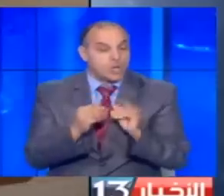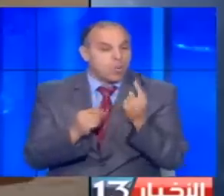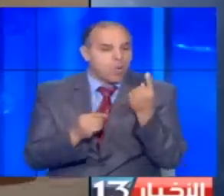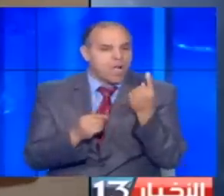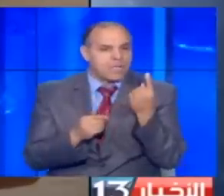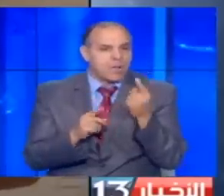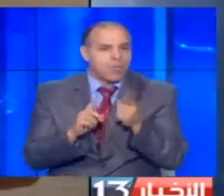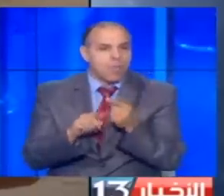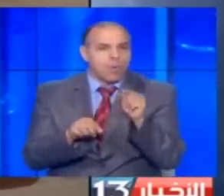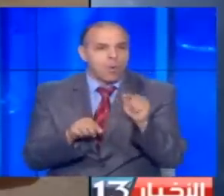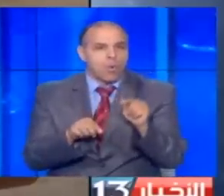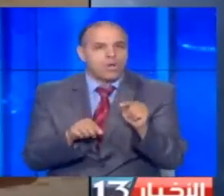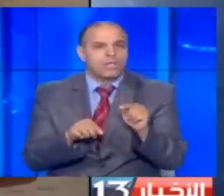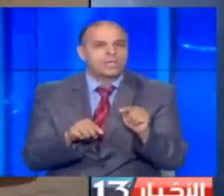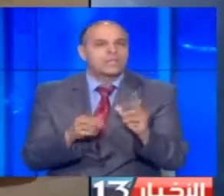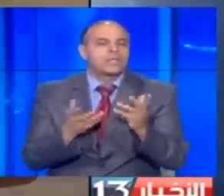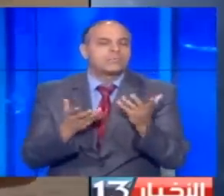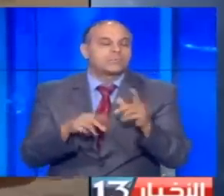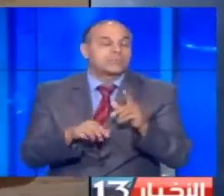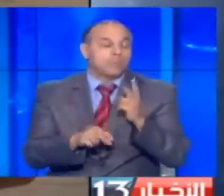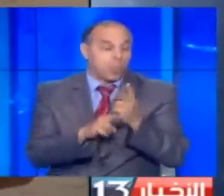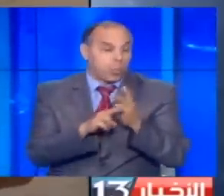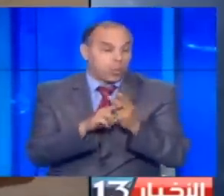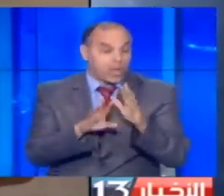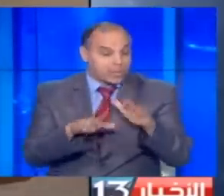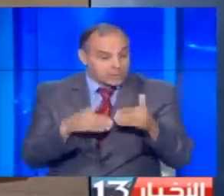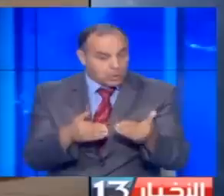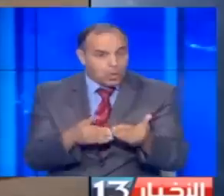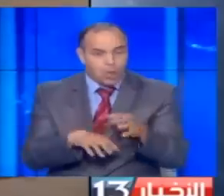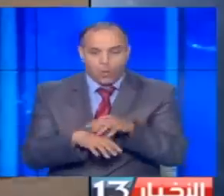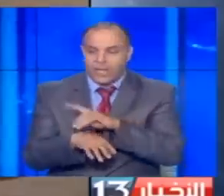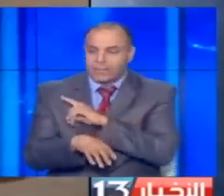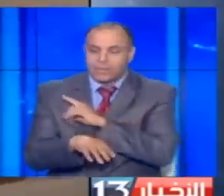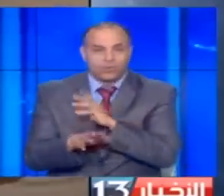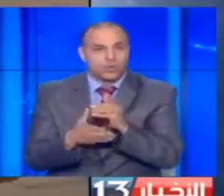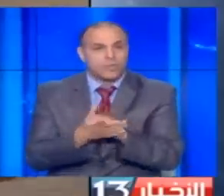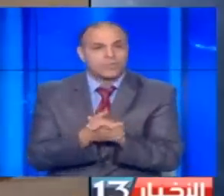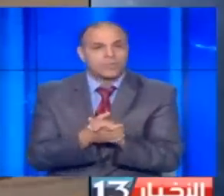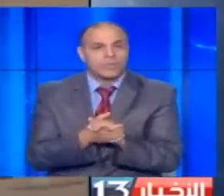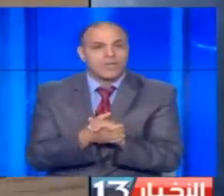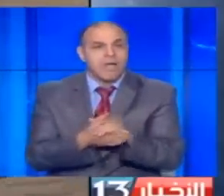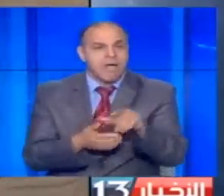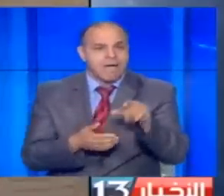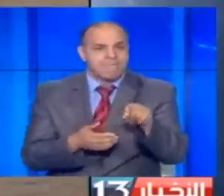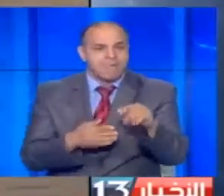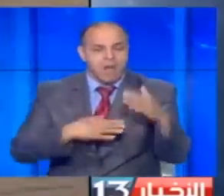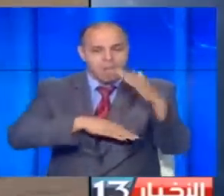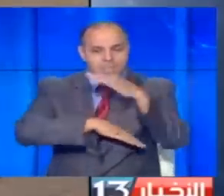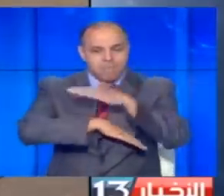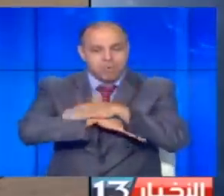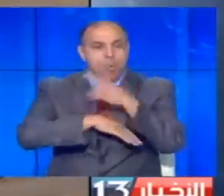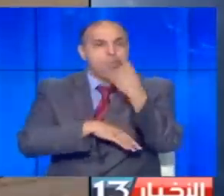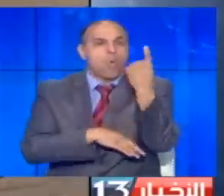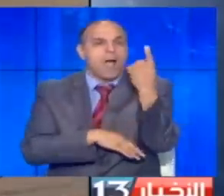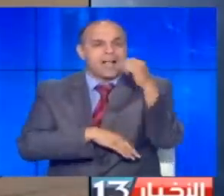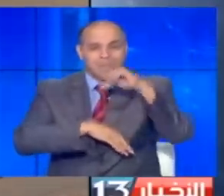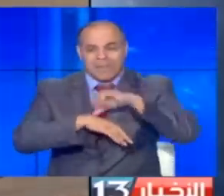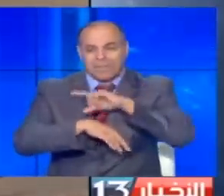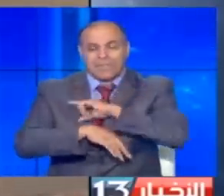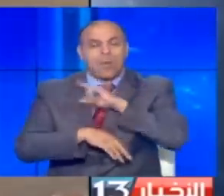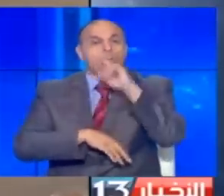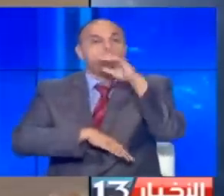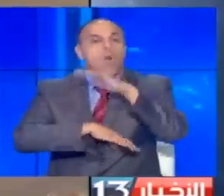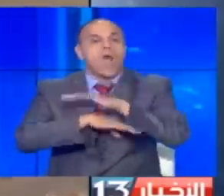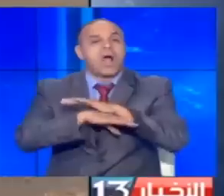المهم الان والمتواصل منذ سنوات صراحه في ولايه الدين وجود جسر وحيد في وسط مدينه مدينه